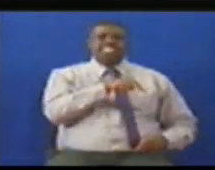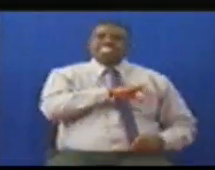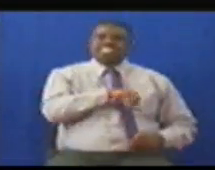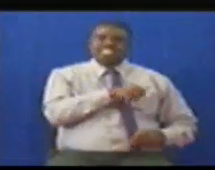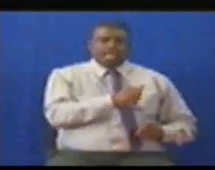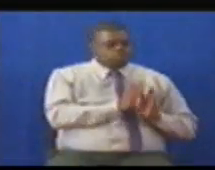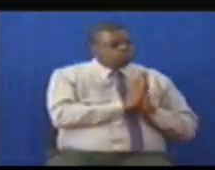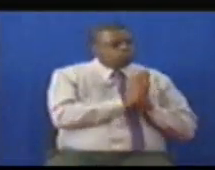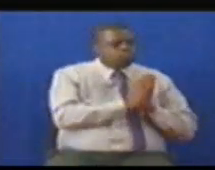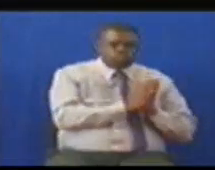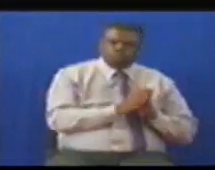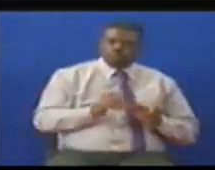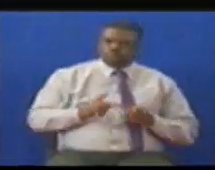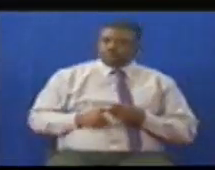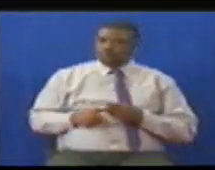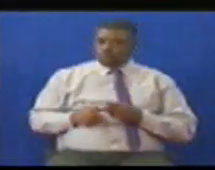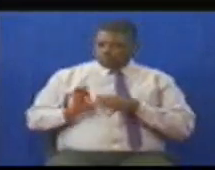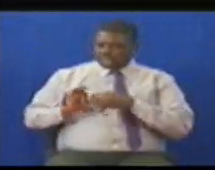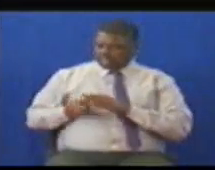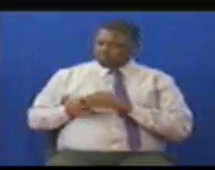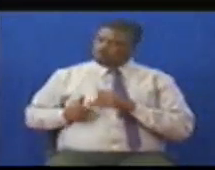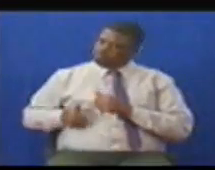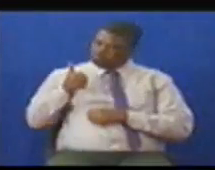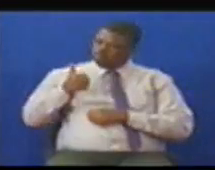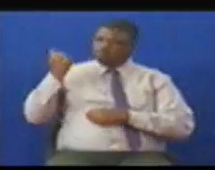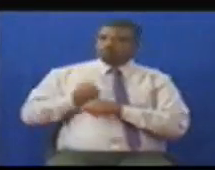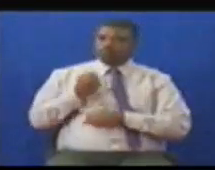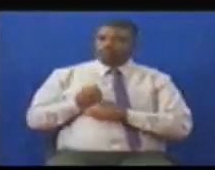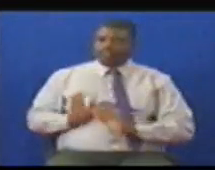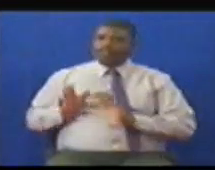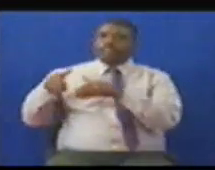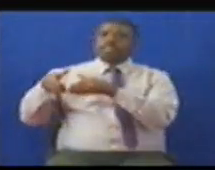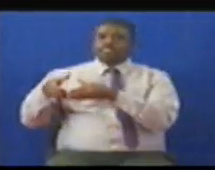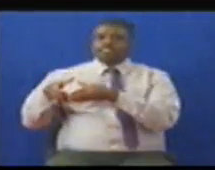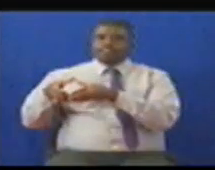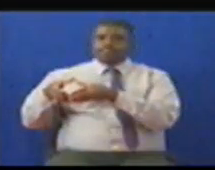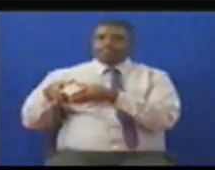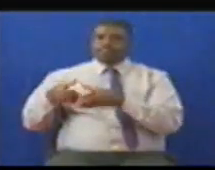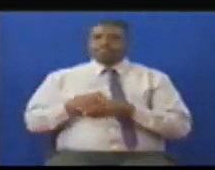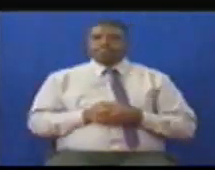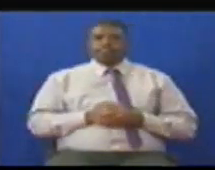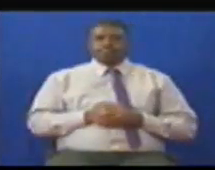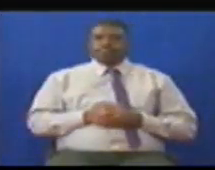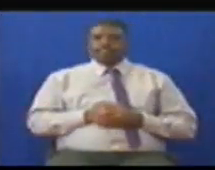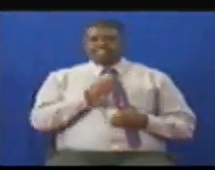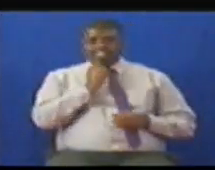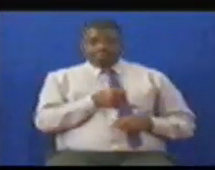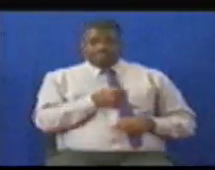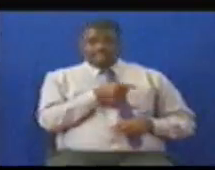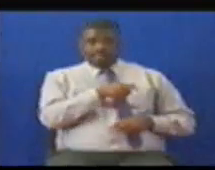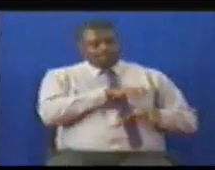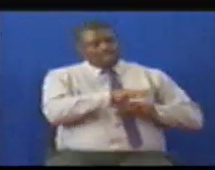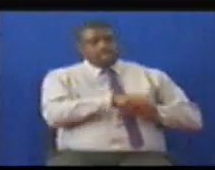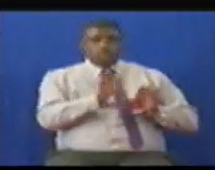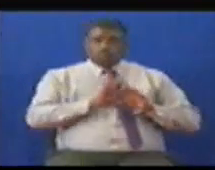Kuwai Sagondo kwa uratibu wao mzuri wa shughuli za kamati, ikiwa ni pamoja na kukamilisha baadhi ya taarifa hii kwa wakati. Mheshimiwa Spika, baada ya maelezo hayo,